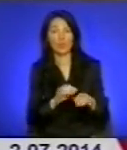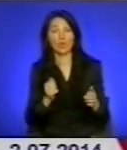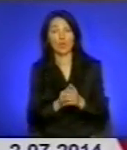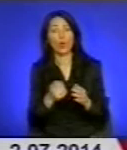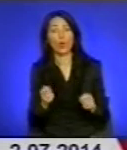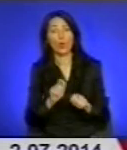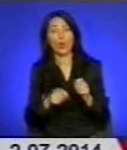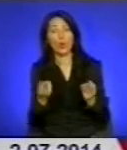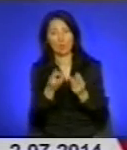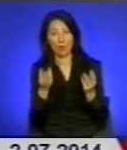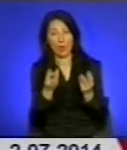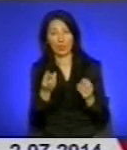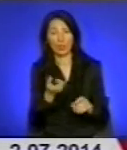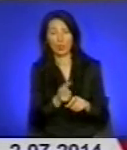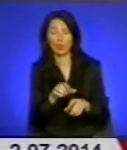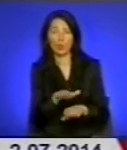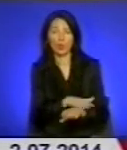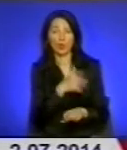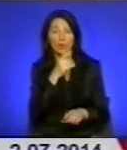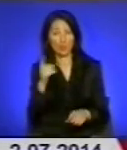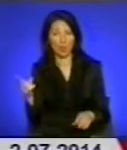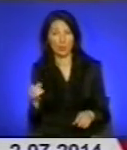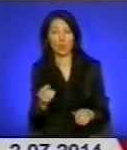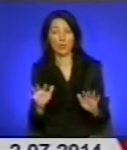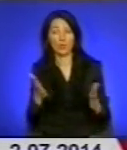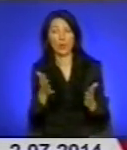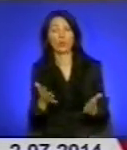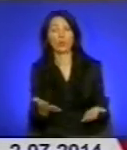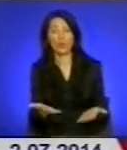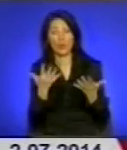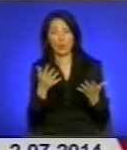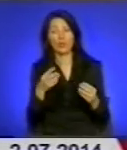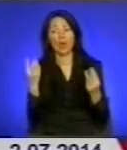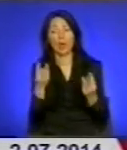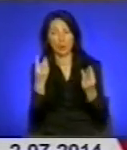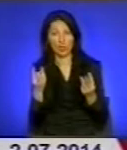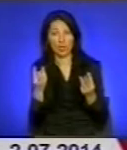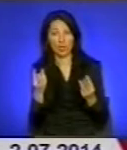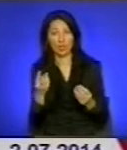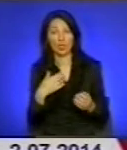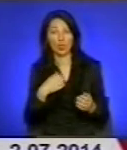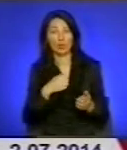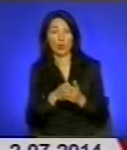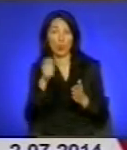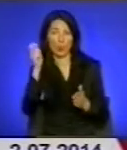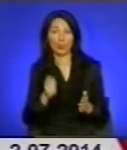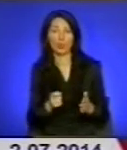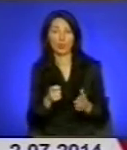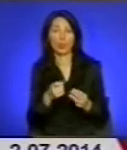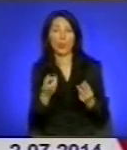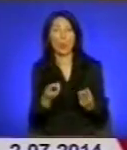від моменту виявлення пожежі до моменту повідомлення і прибуття наших підрозділів за цей час іде вільний розвиток таких